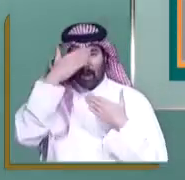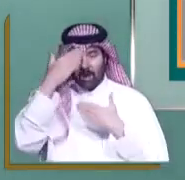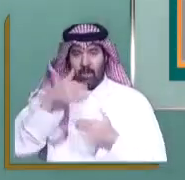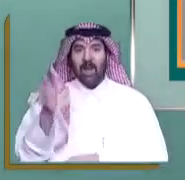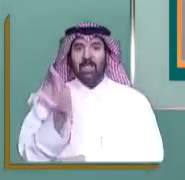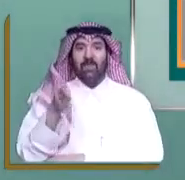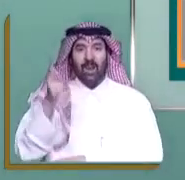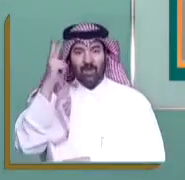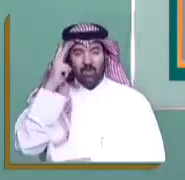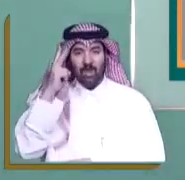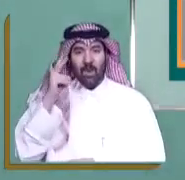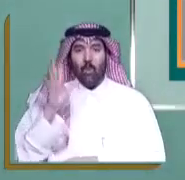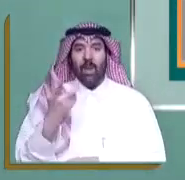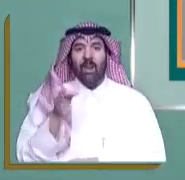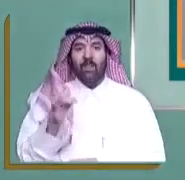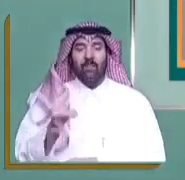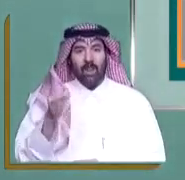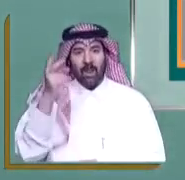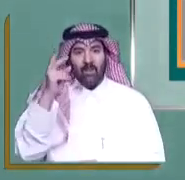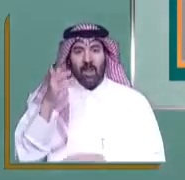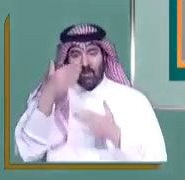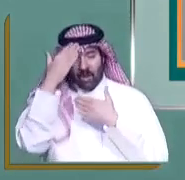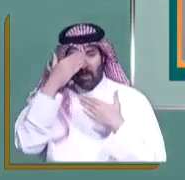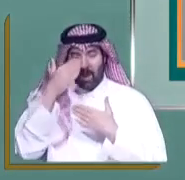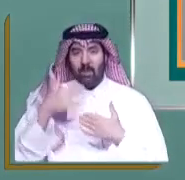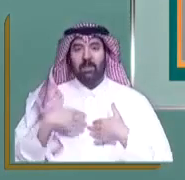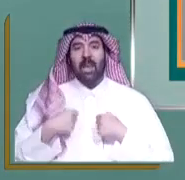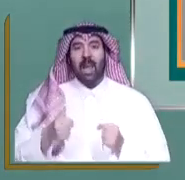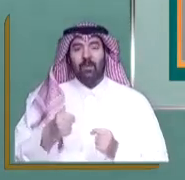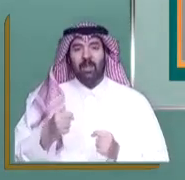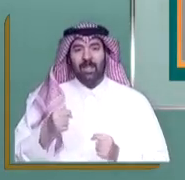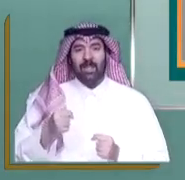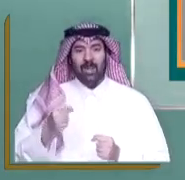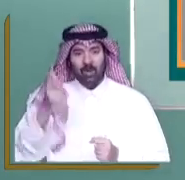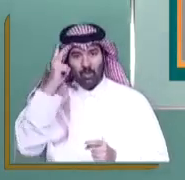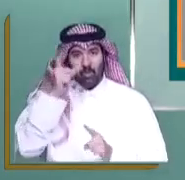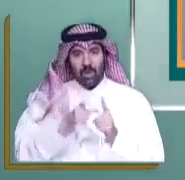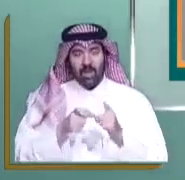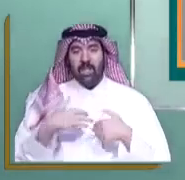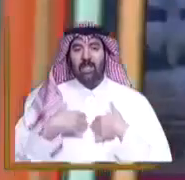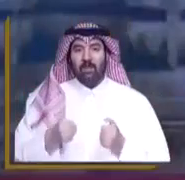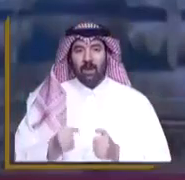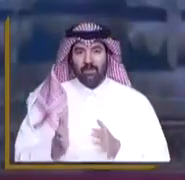المملكة تعلن سلامة المواطنين السعوديين بعد الزلزال المدمر.